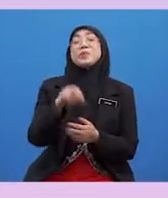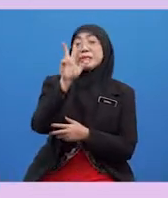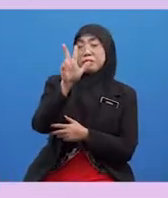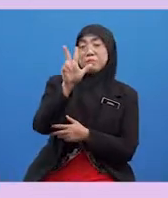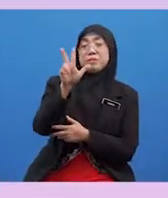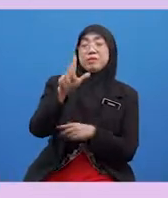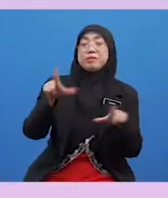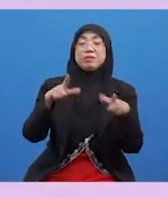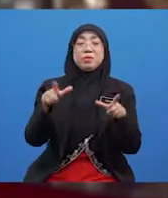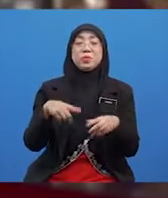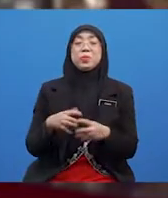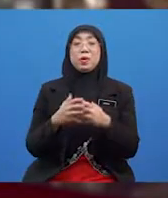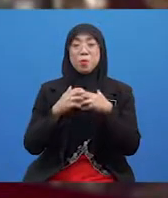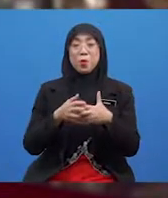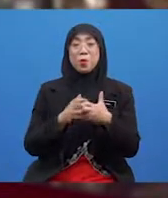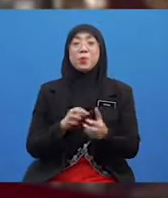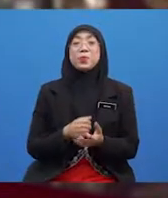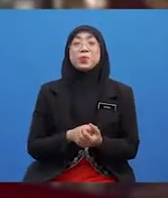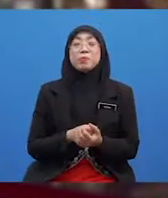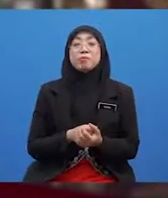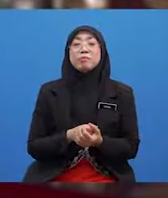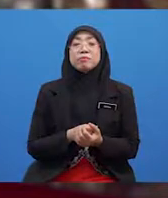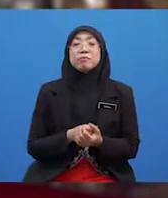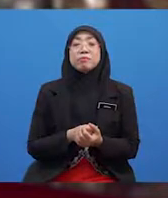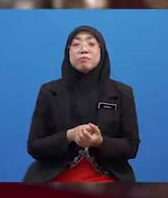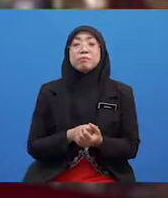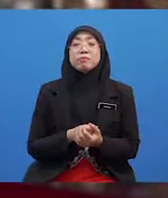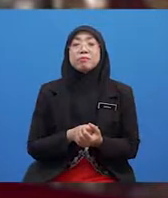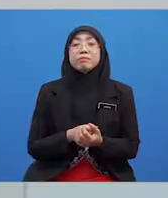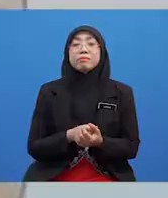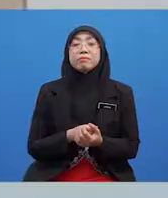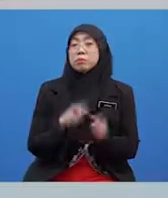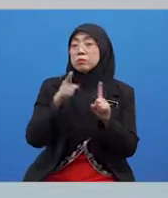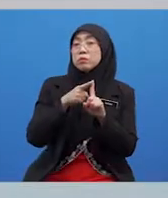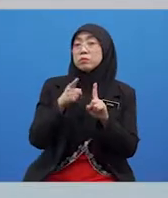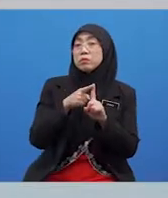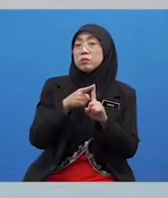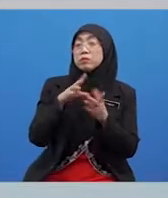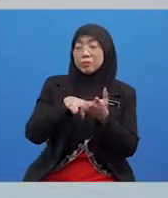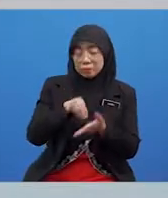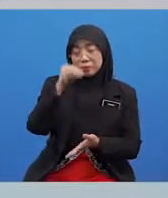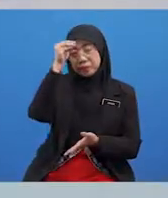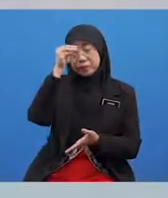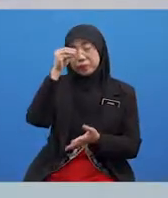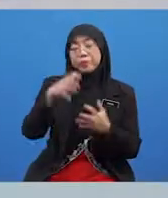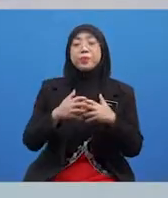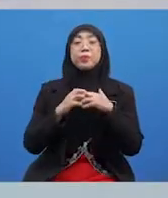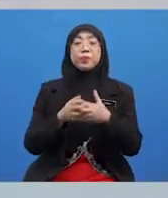motor. Tajuk seterusnya bagi topik lakuan motor ialah kawalan motor.